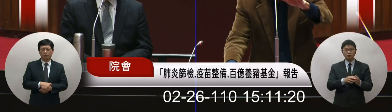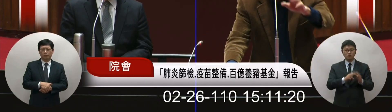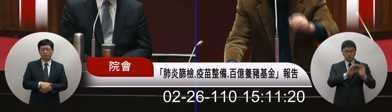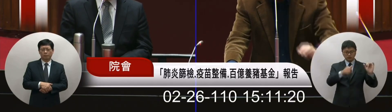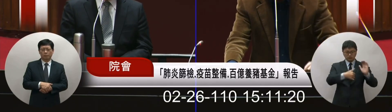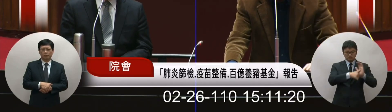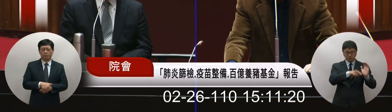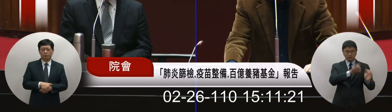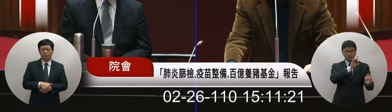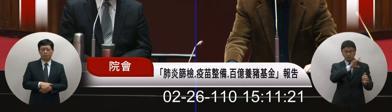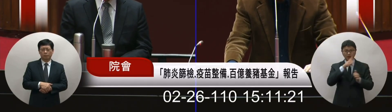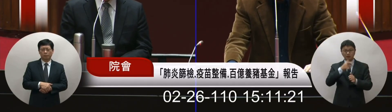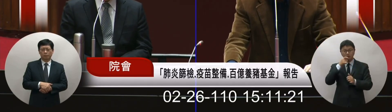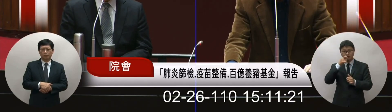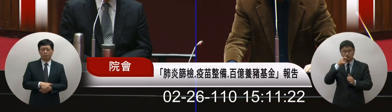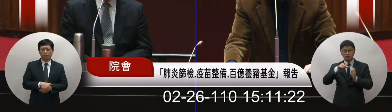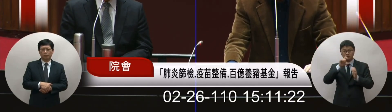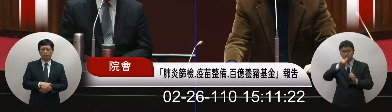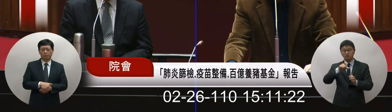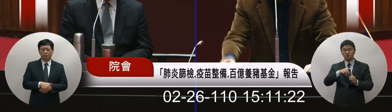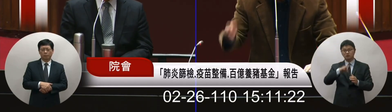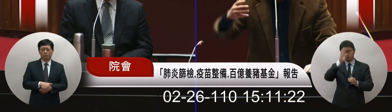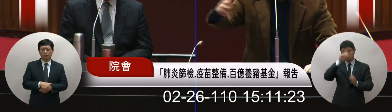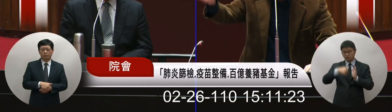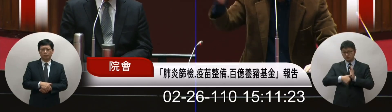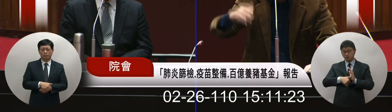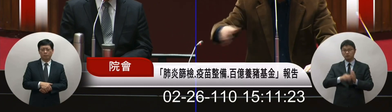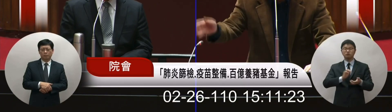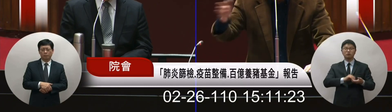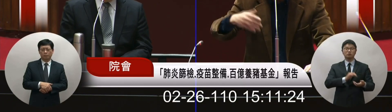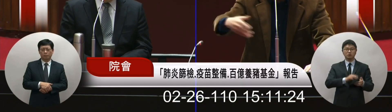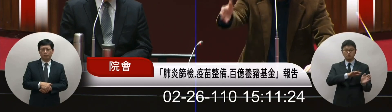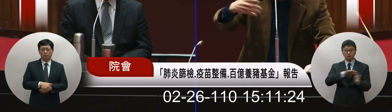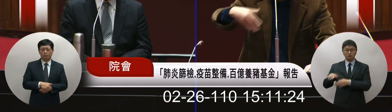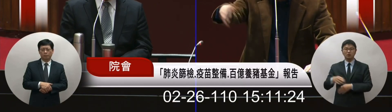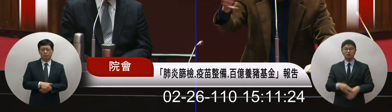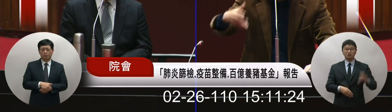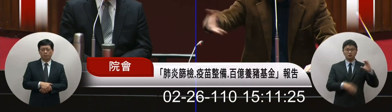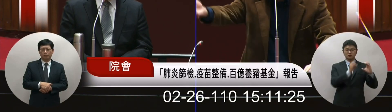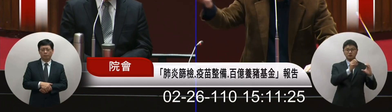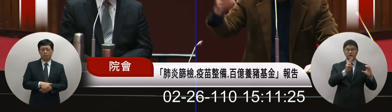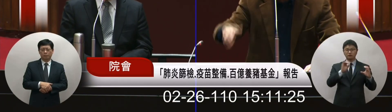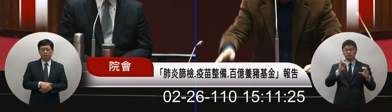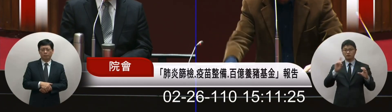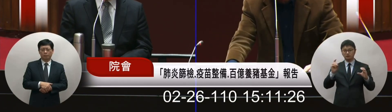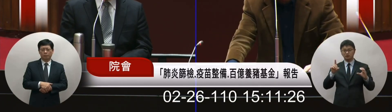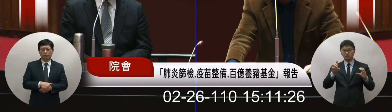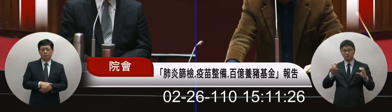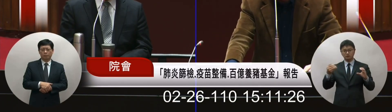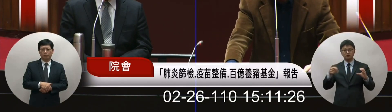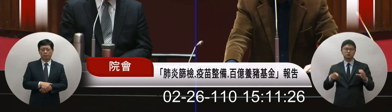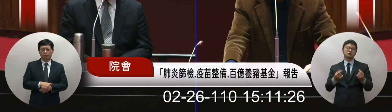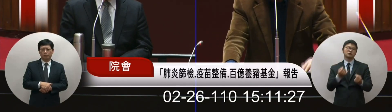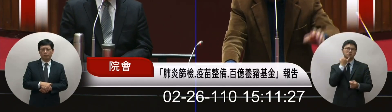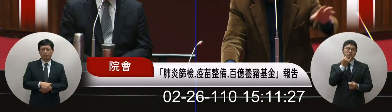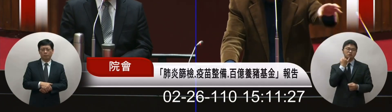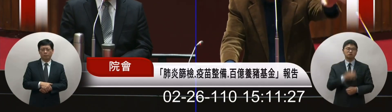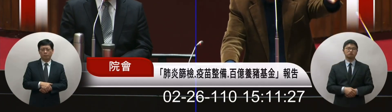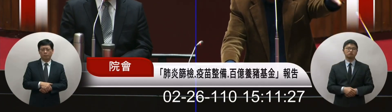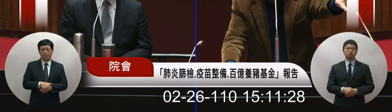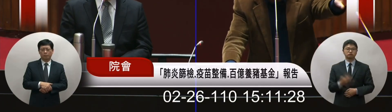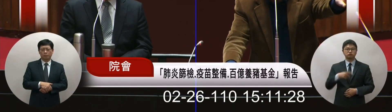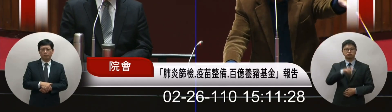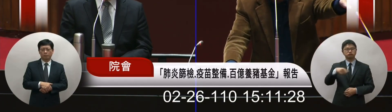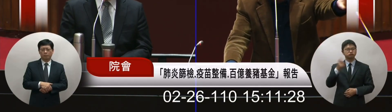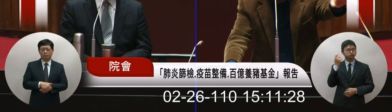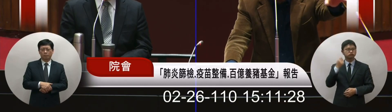以 COVID-19 也可以啦，也很好讲嘛，台湾人要讲 COVID-19 嘛，只能讲啦，啊嘛知影讲那